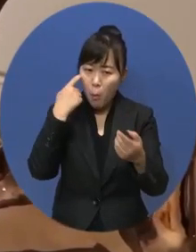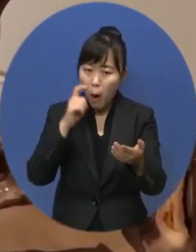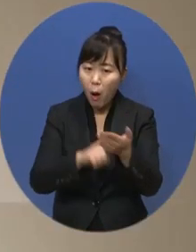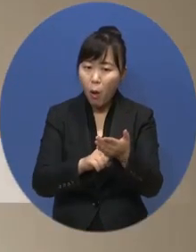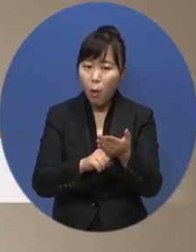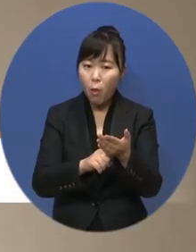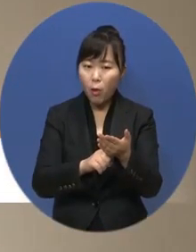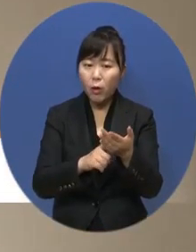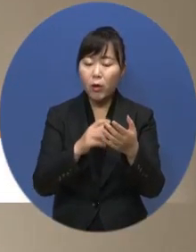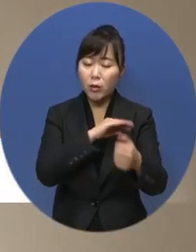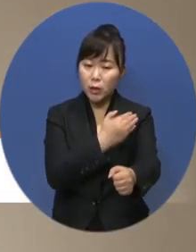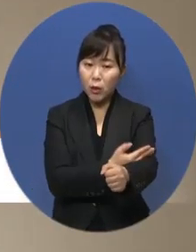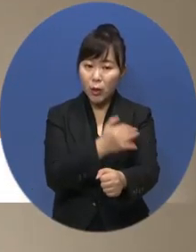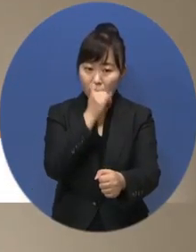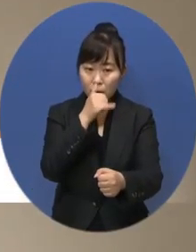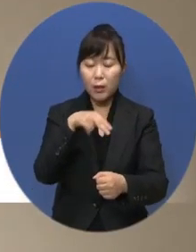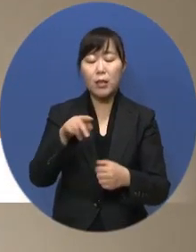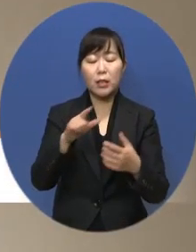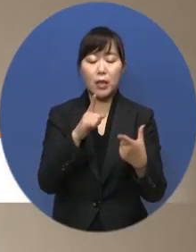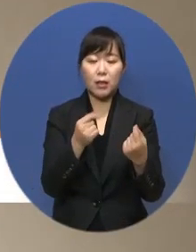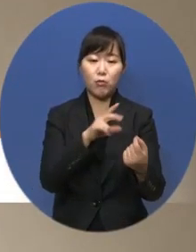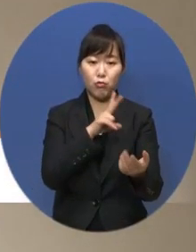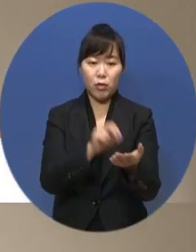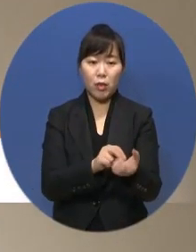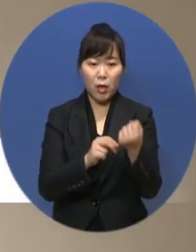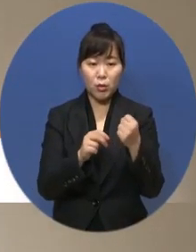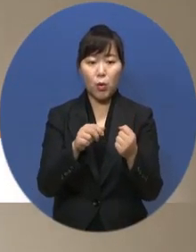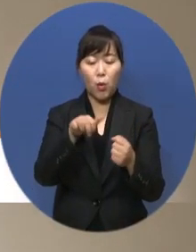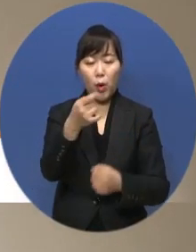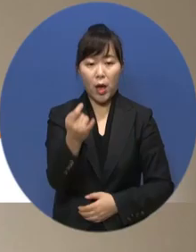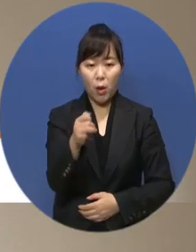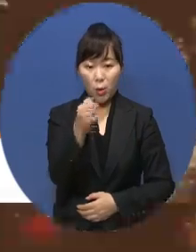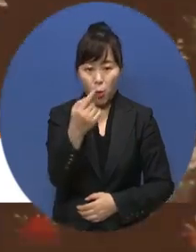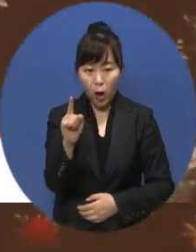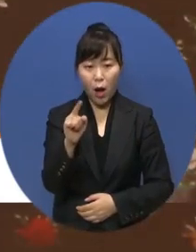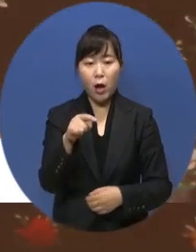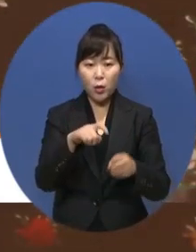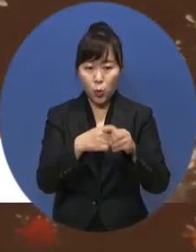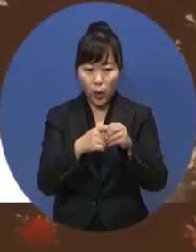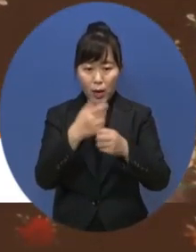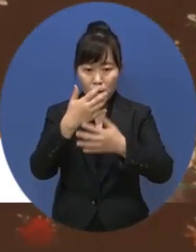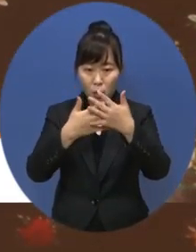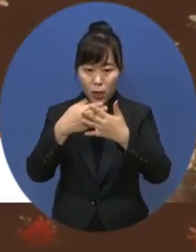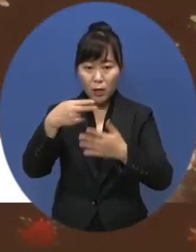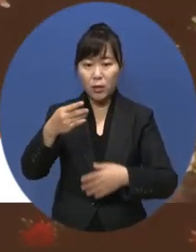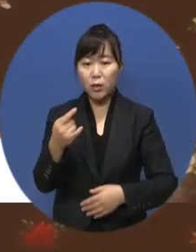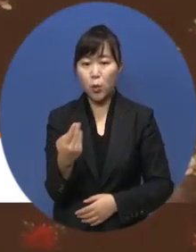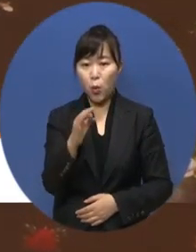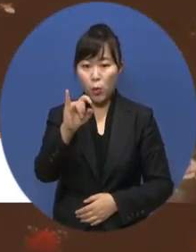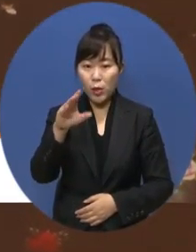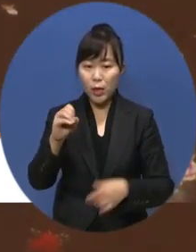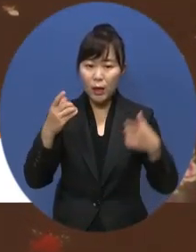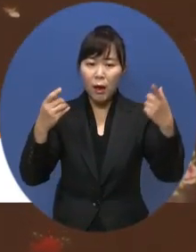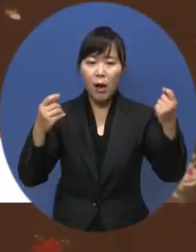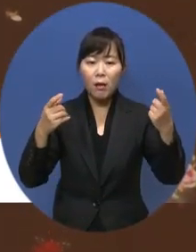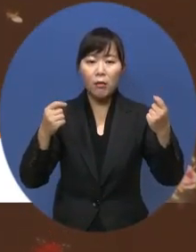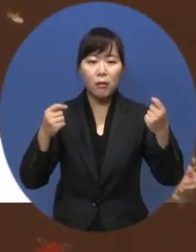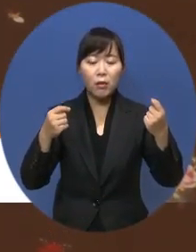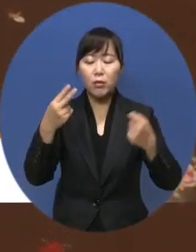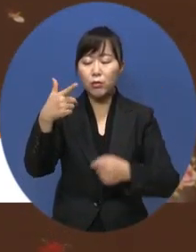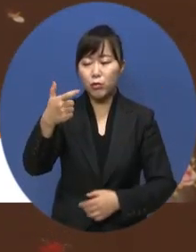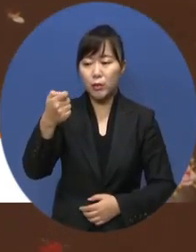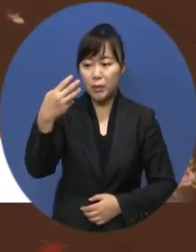세렌디피티를 주제로 회화, 조각, 영상, 드로잉 등 재기발랄한 작품 총